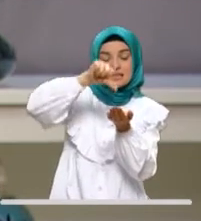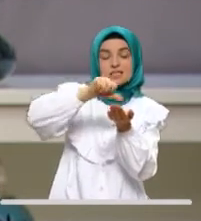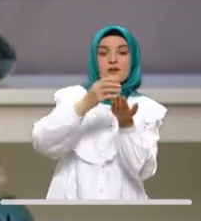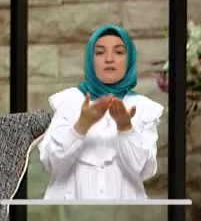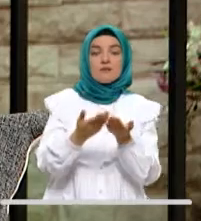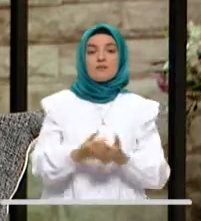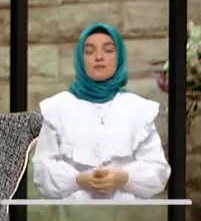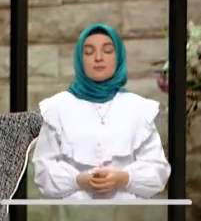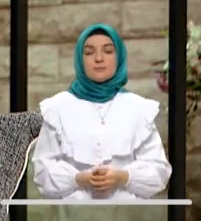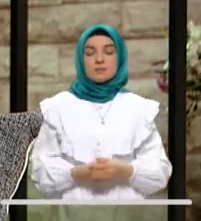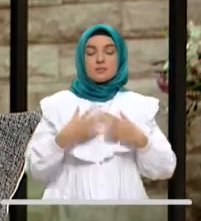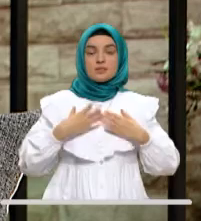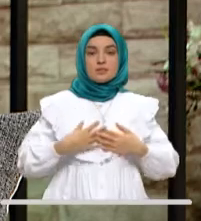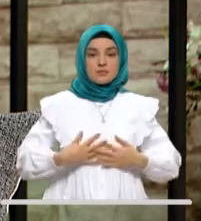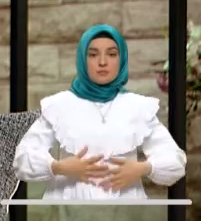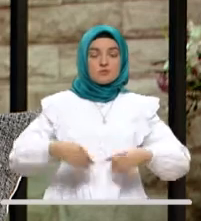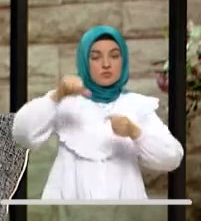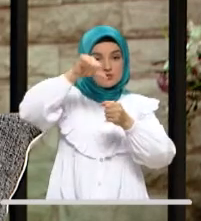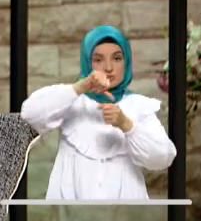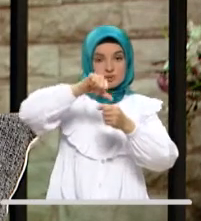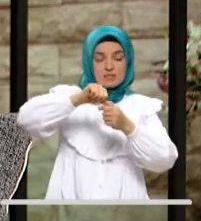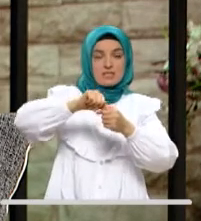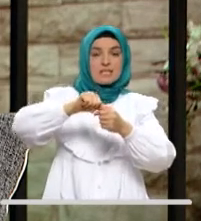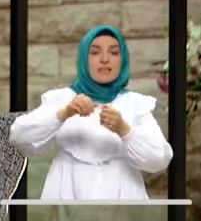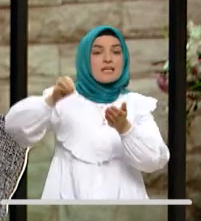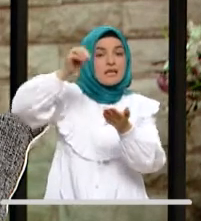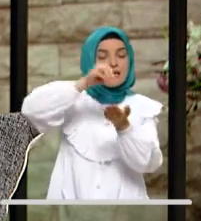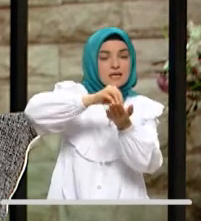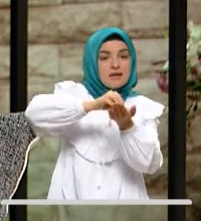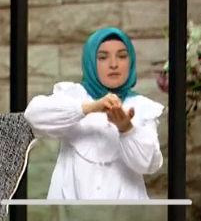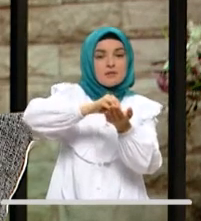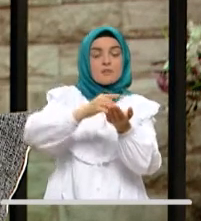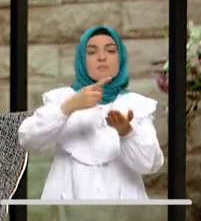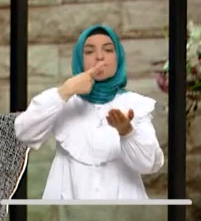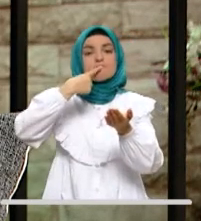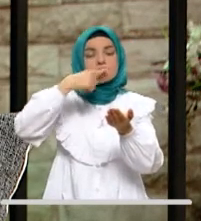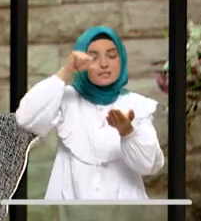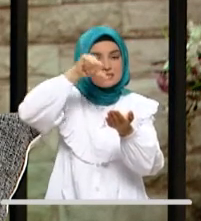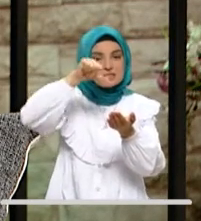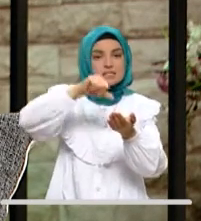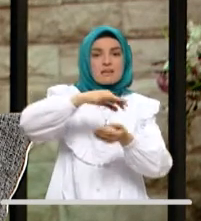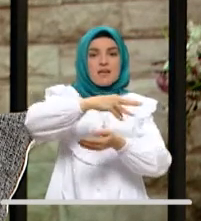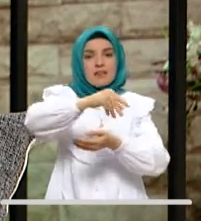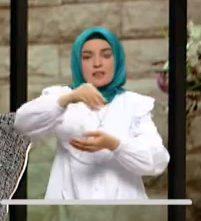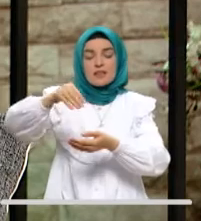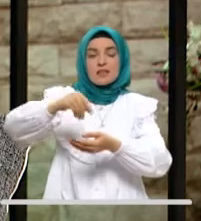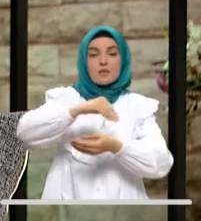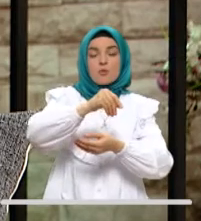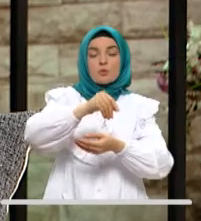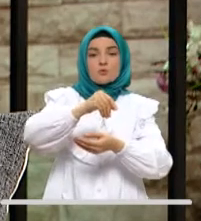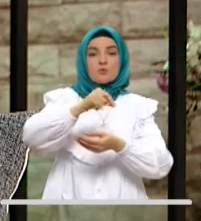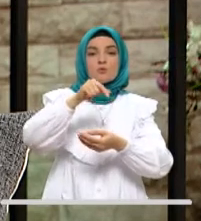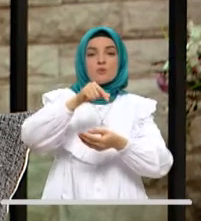edin. Sodayı çamaşır deterjan bölümüne. Tamam. Sodayı deterjan bölümüne ama sirke, limon tuzu ve ilave etmek